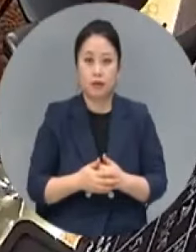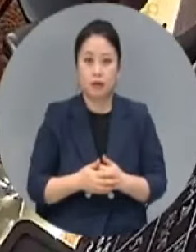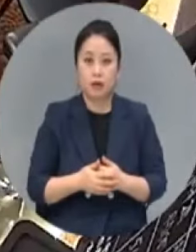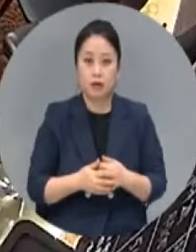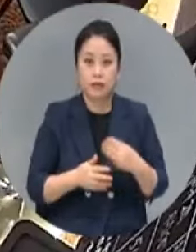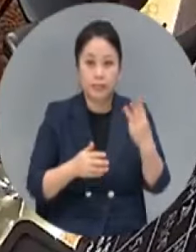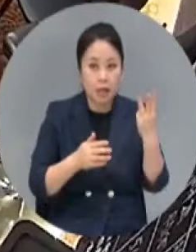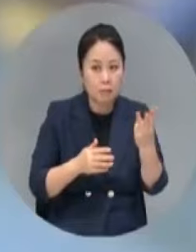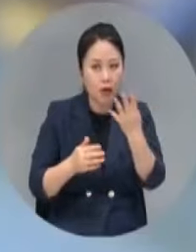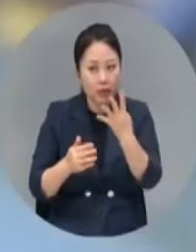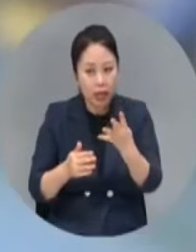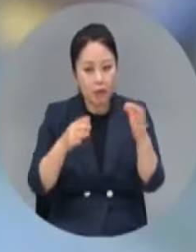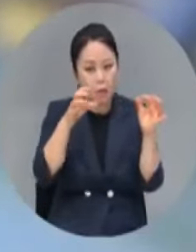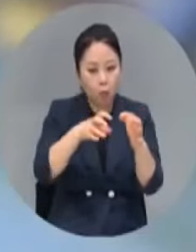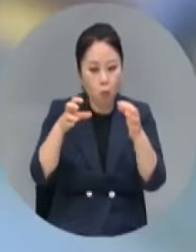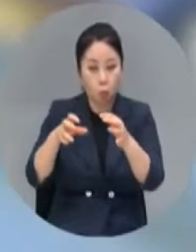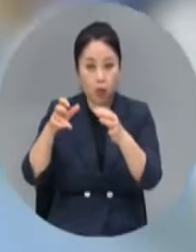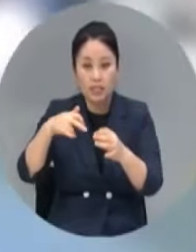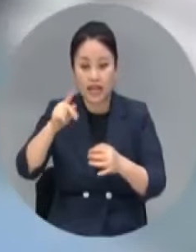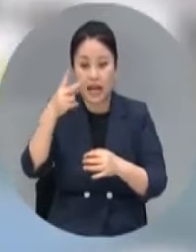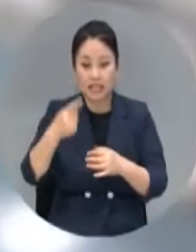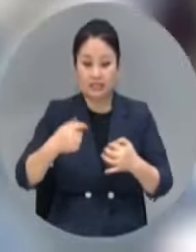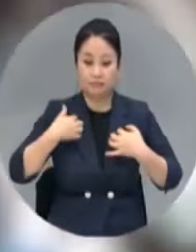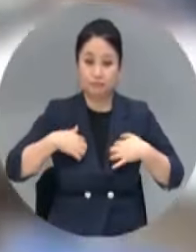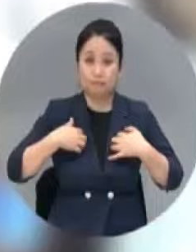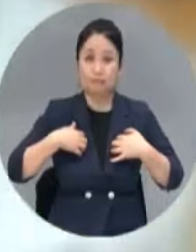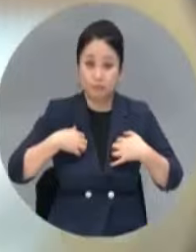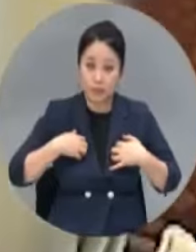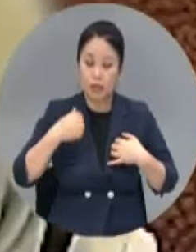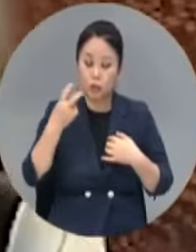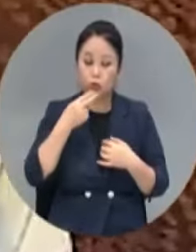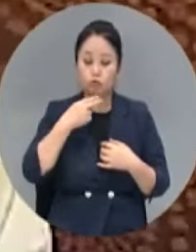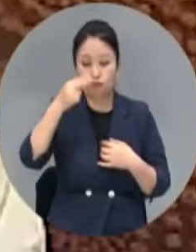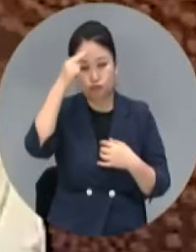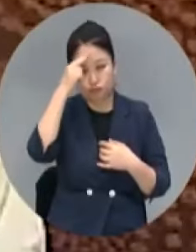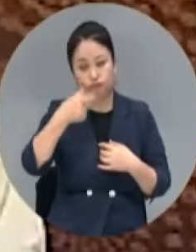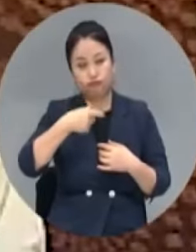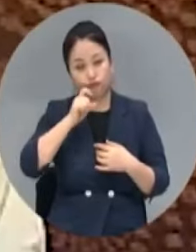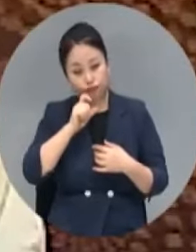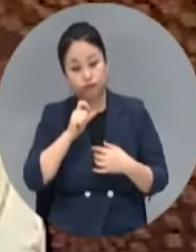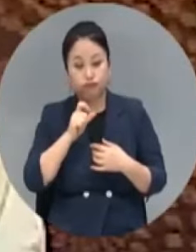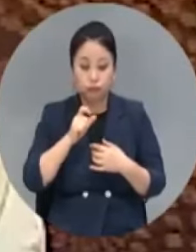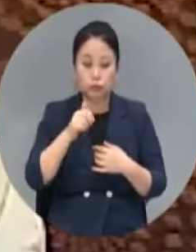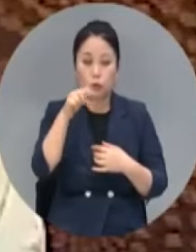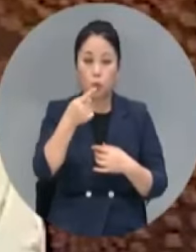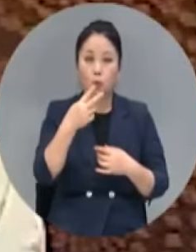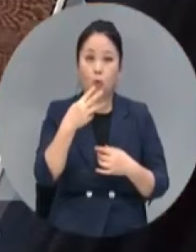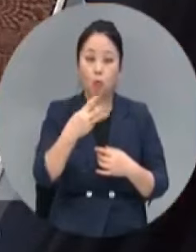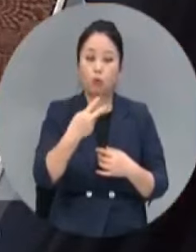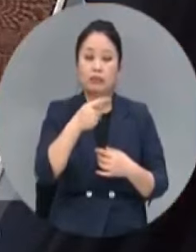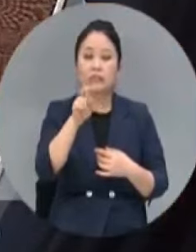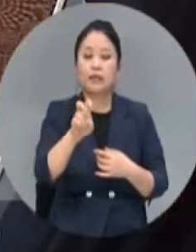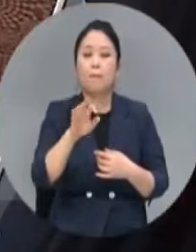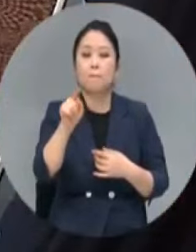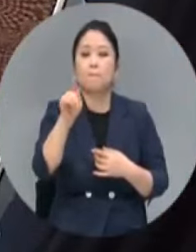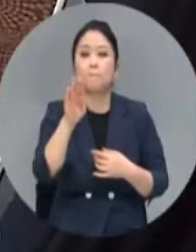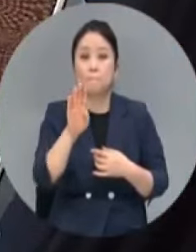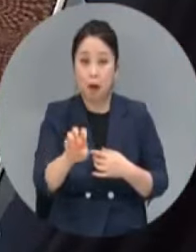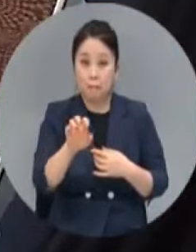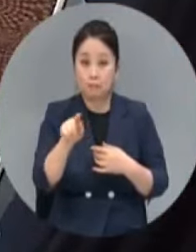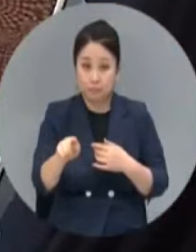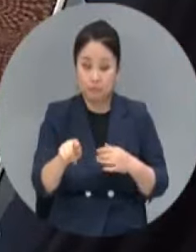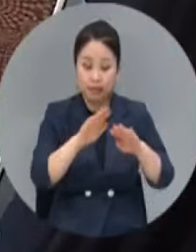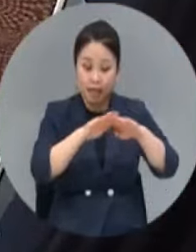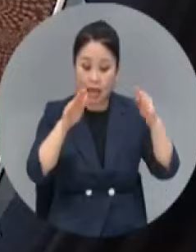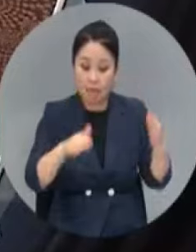3355 모여 카드게임을 즐기는 사람들, 가벼운 음주도 즐길 수 있는 홀덤펍입니다. 경찰은 테이블 우승자에게